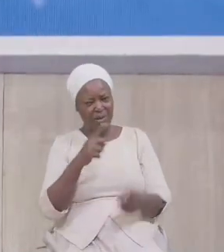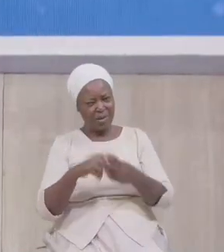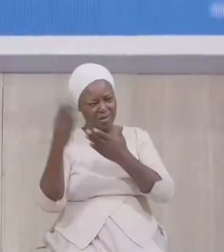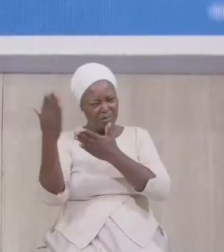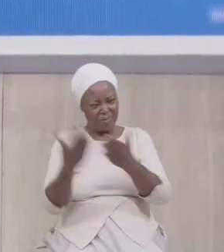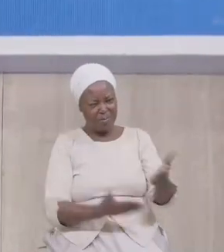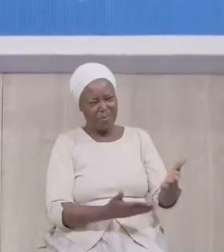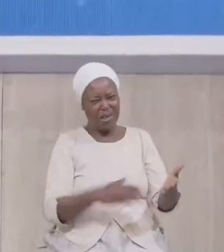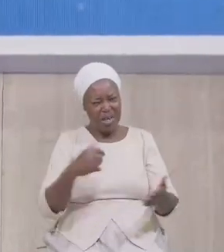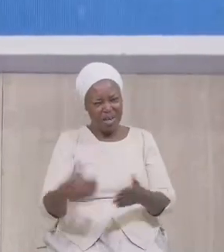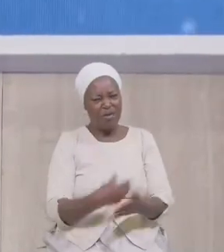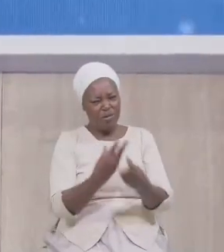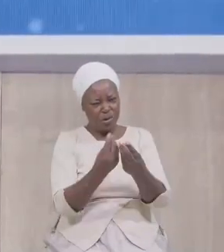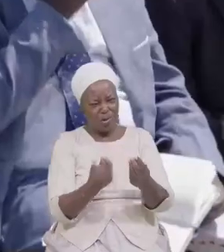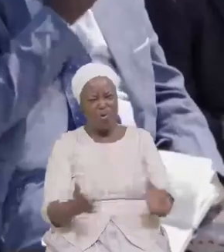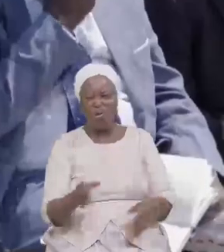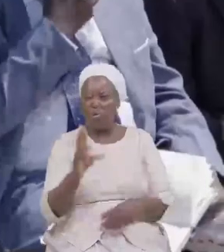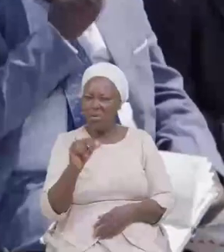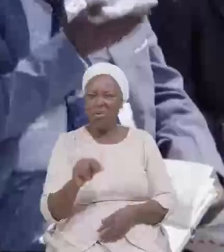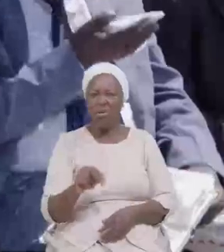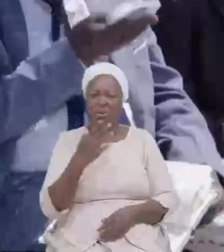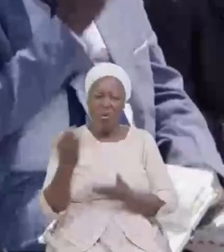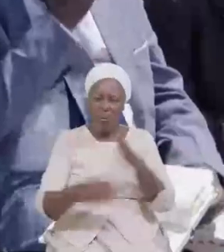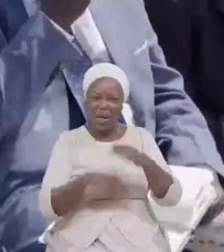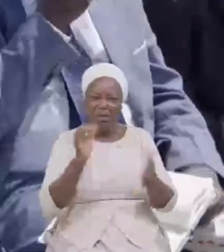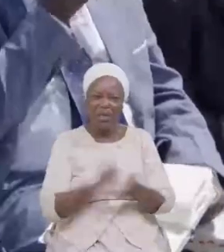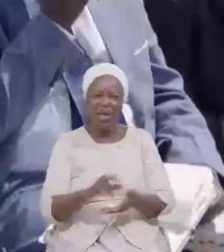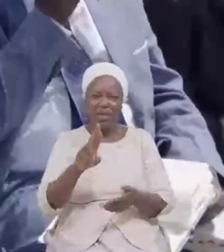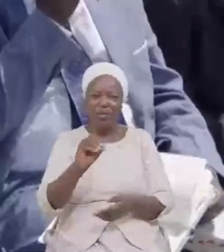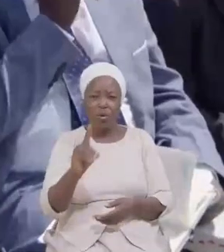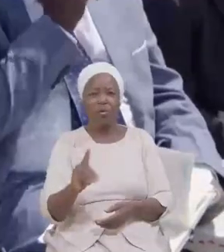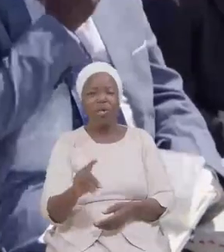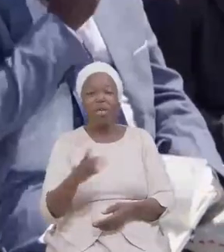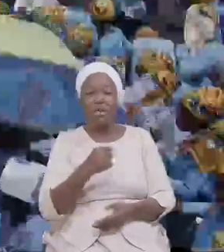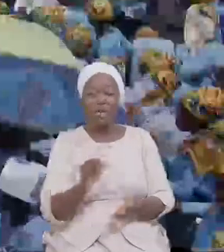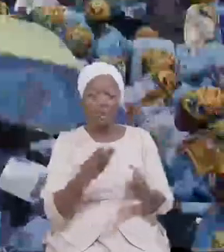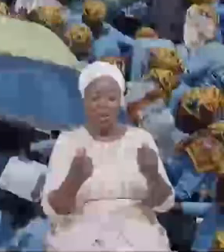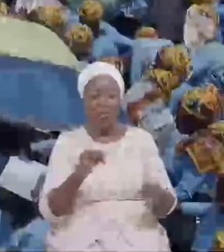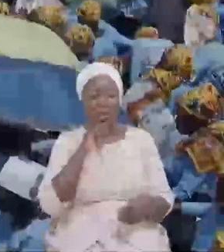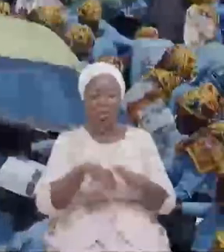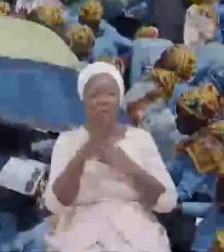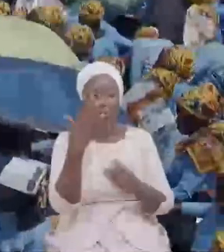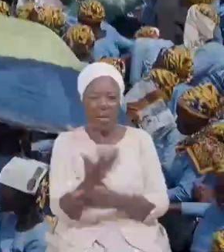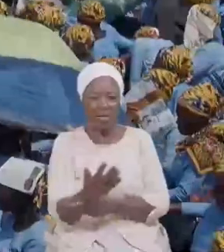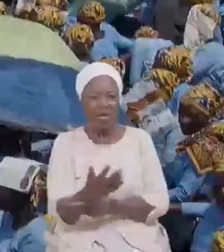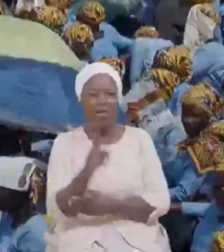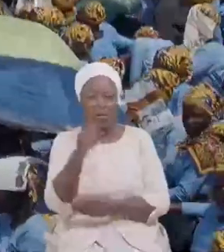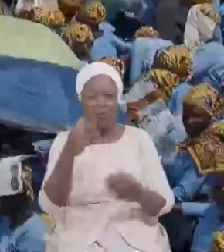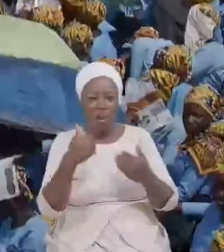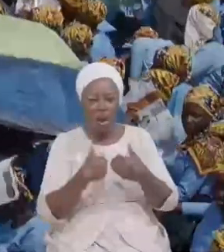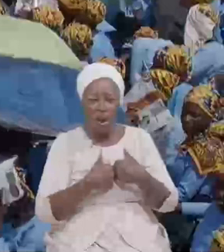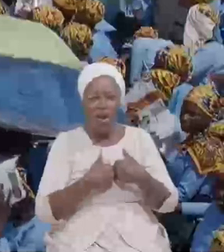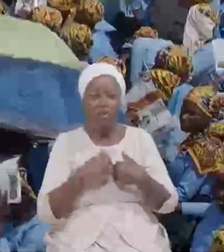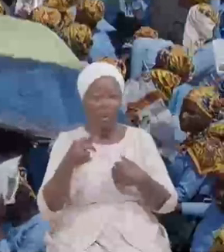Et tu me dis d'apporter une nouvelle solution, étant la verge. La solution est dans ta main. Tu as entendu parler de